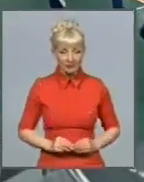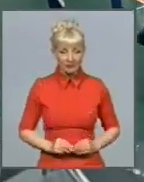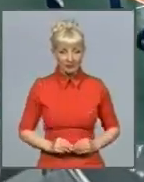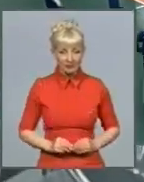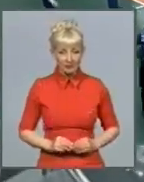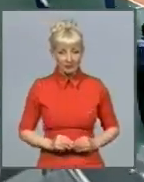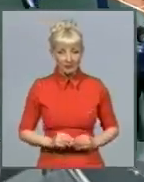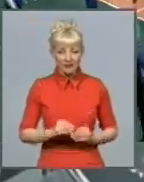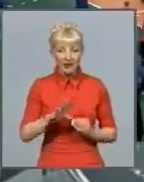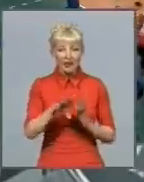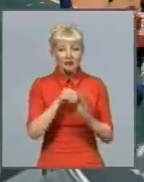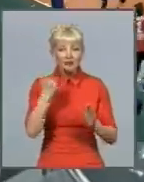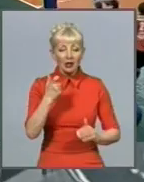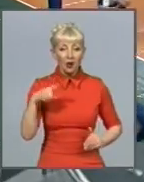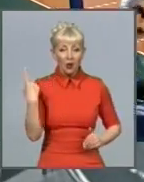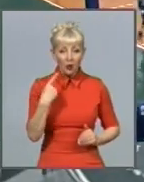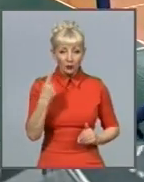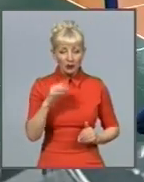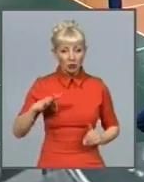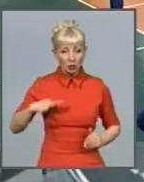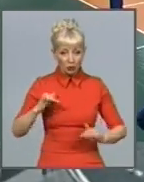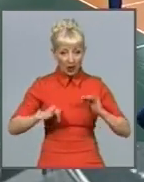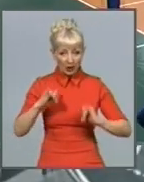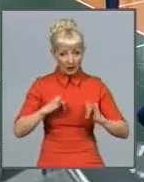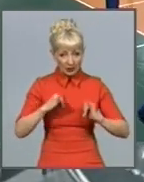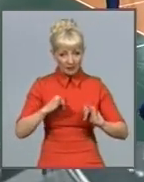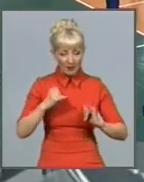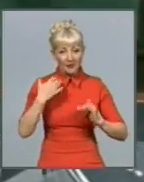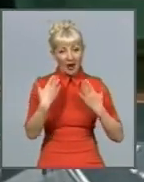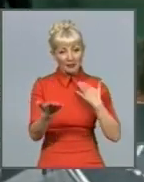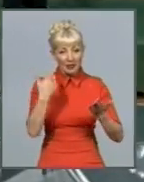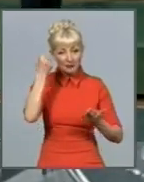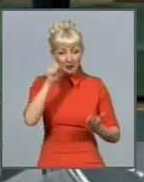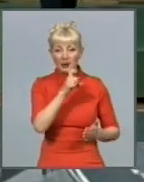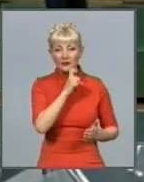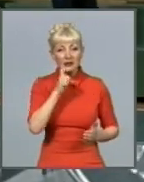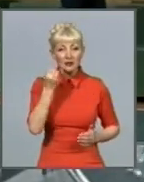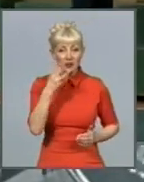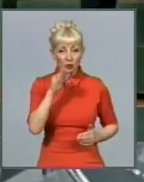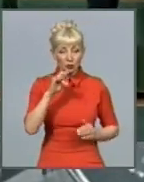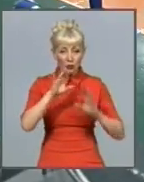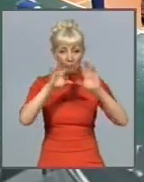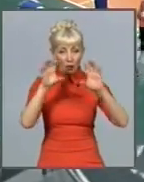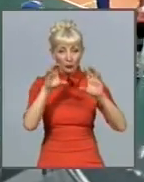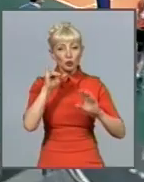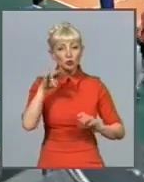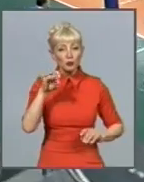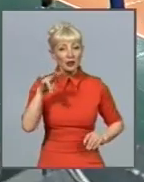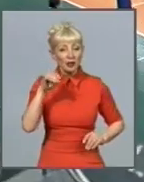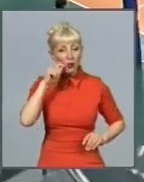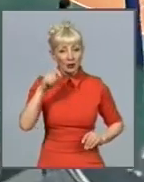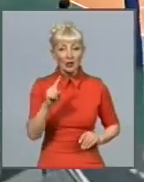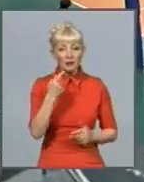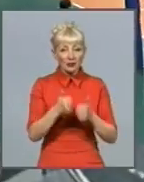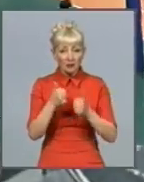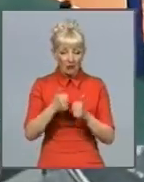Сборная Харьковской области Юракадемия обменялась победами с Винницей в 13-м туре волейбольной суперлиги Украины. Первый матч остался за